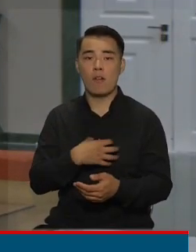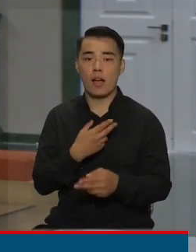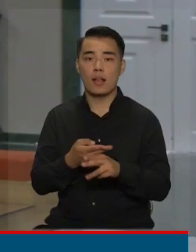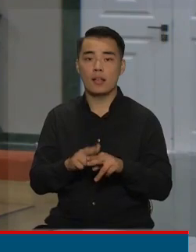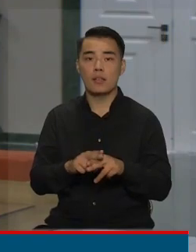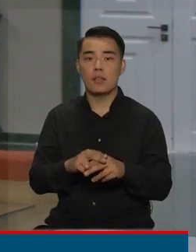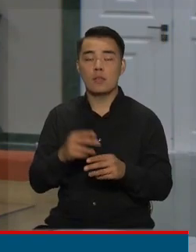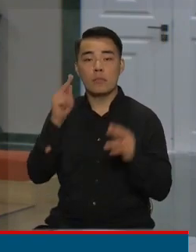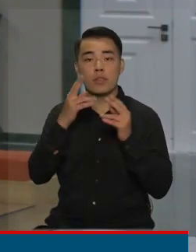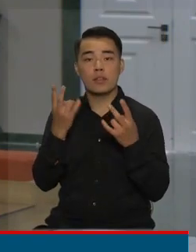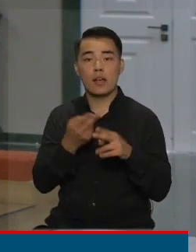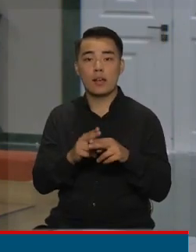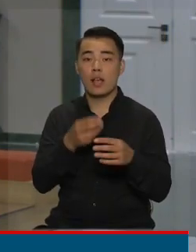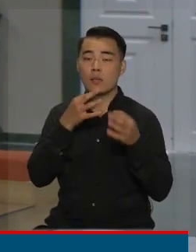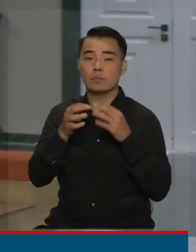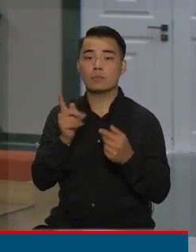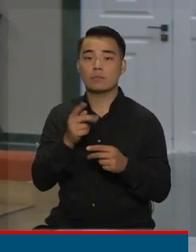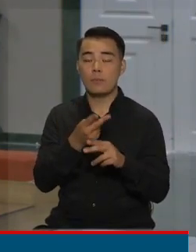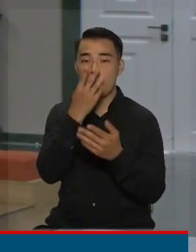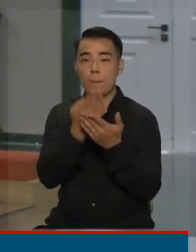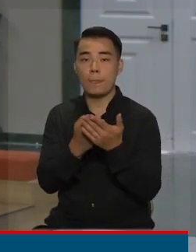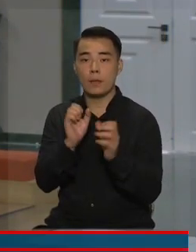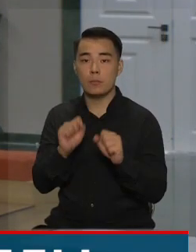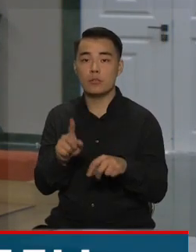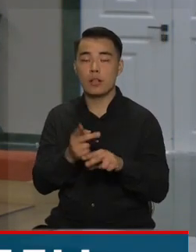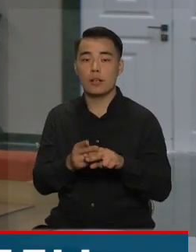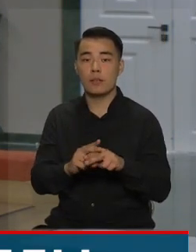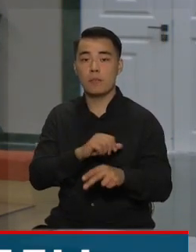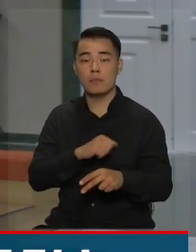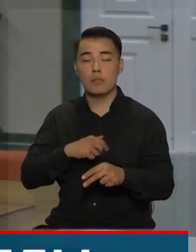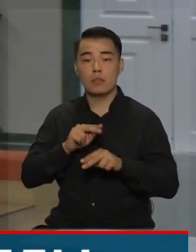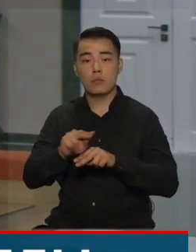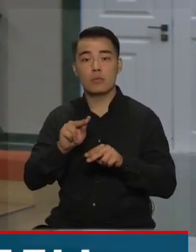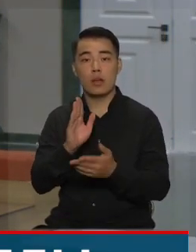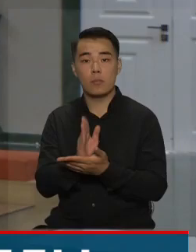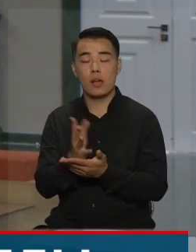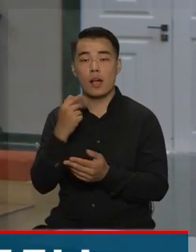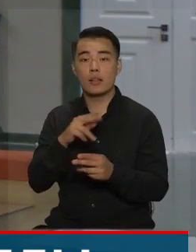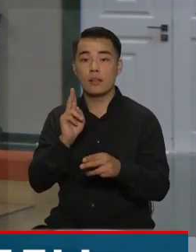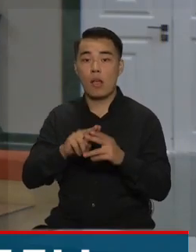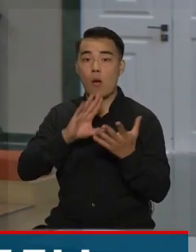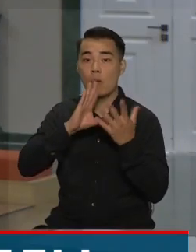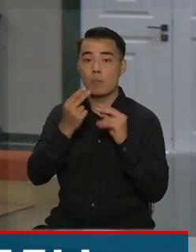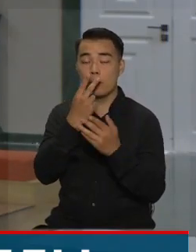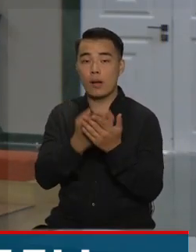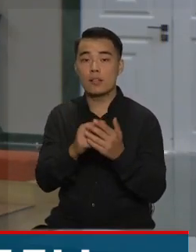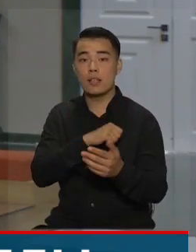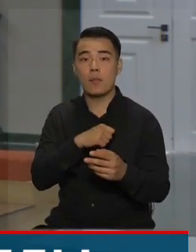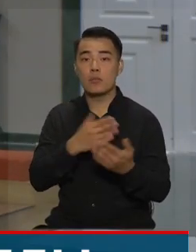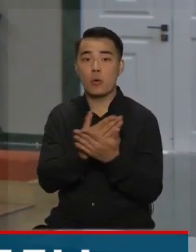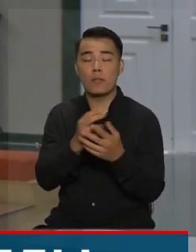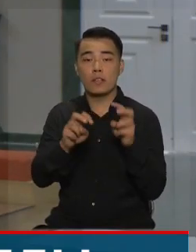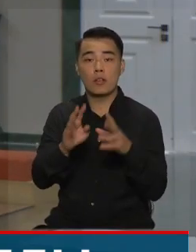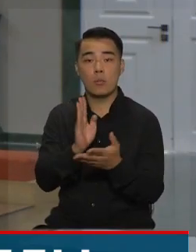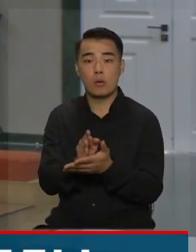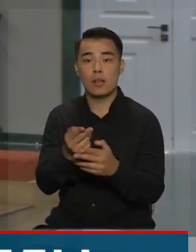самаңызды. Коммуникациясыз еш жерде жетістікке жет алмайсыз. Сондықтан біз соны үйретеміз. Сосын ақпараттың түпкі дерек көзін табуда өзекті. Өйткені